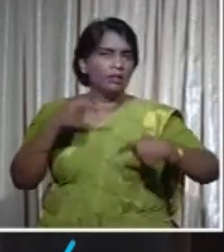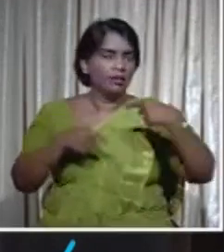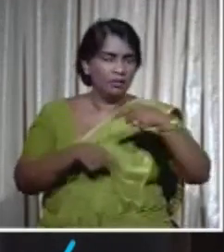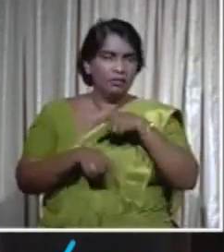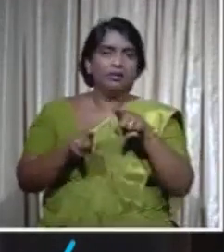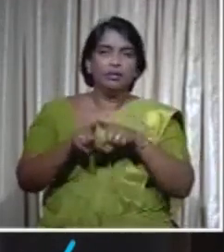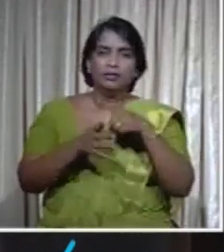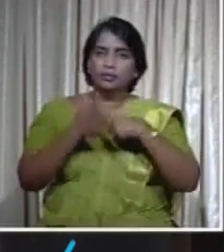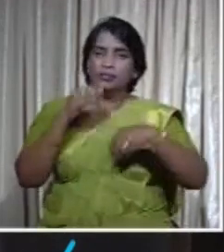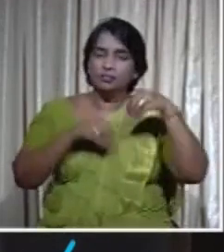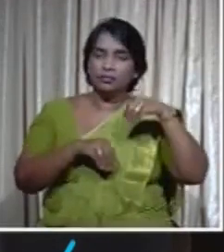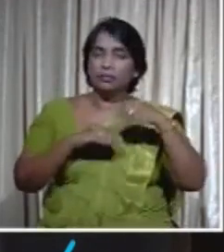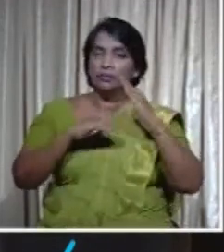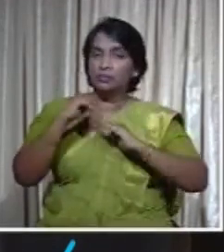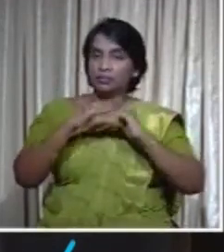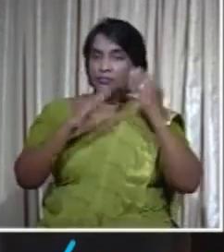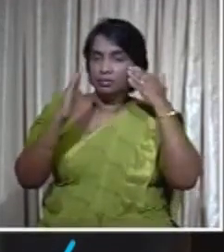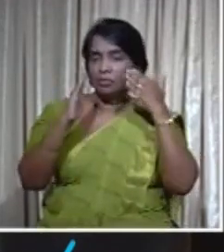मेटिवरण क्रमे